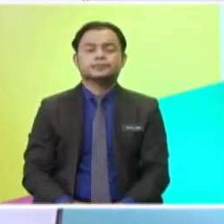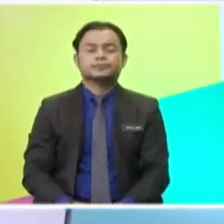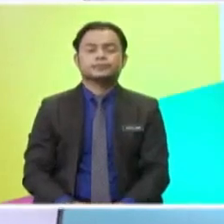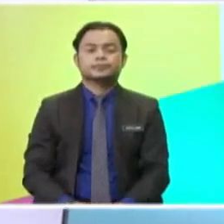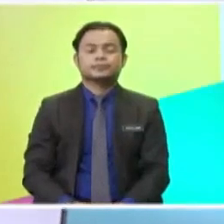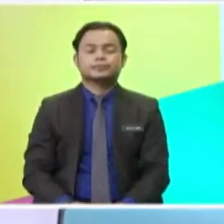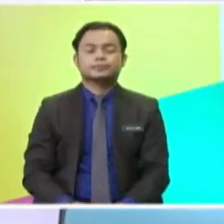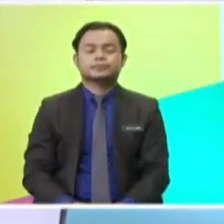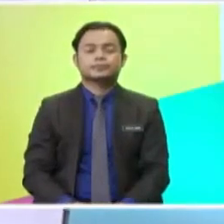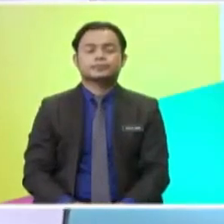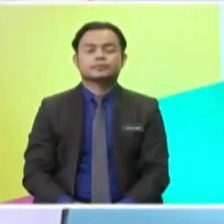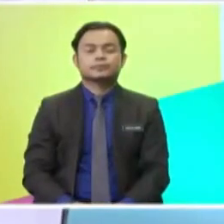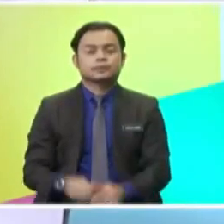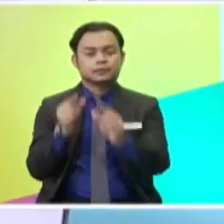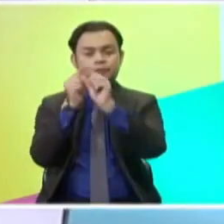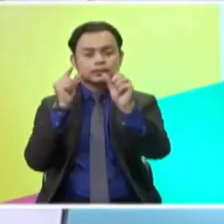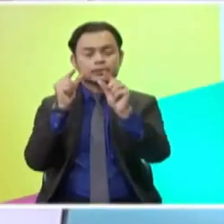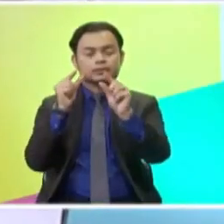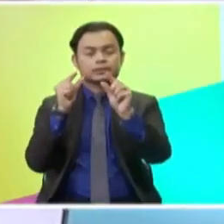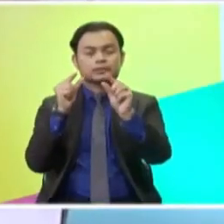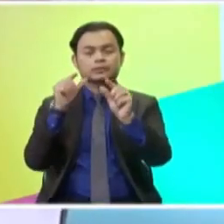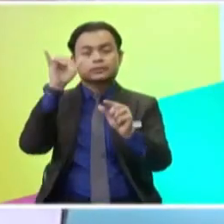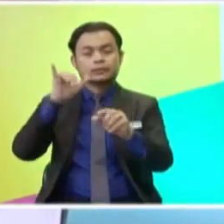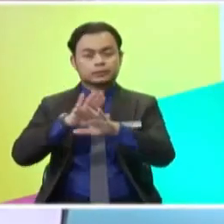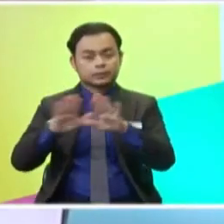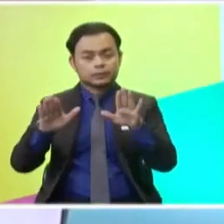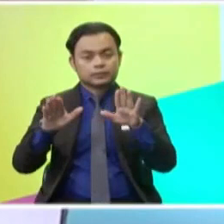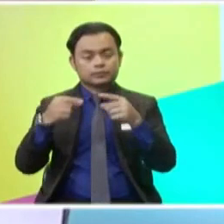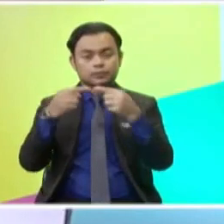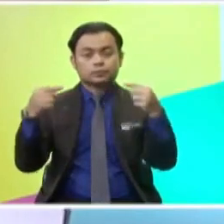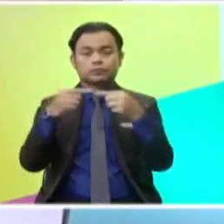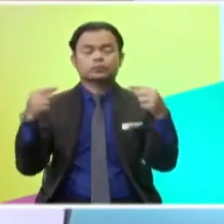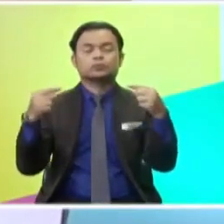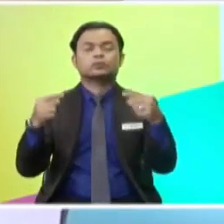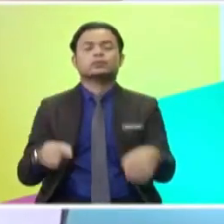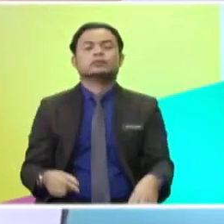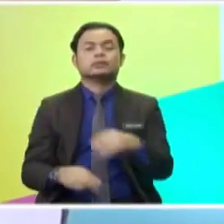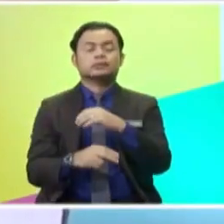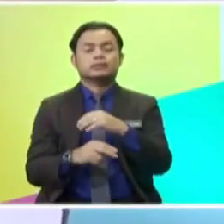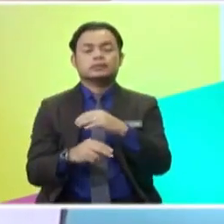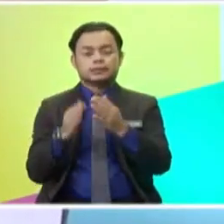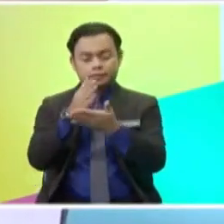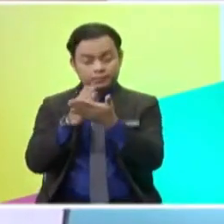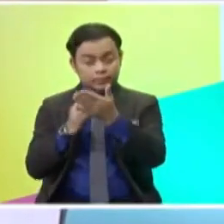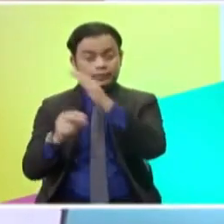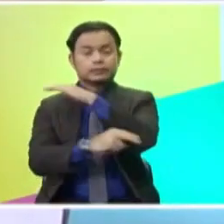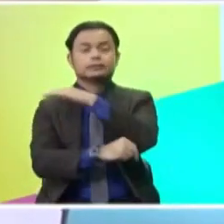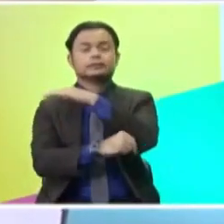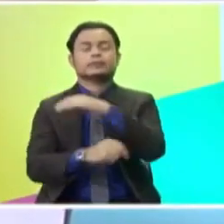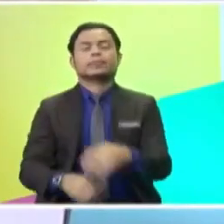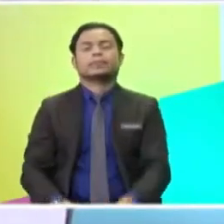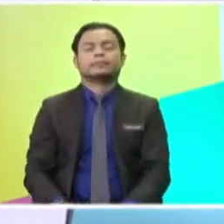Kalau dan yang garis ini, tanpa putus ini? Ini adalah sempadan negeri lah. Ini adalah, ini dia punya layout dia. Kalau kata ini dengan ni adalah